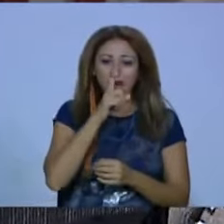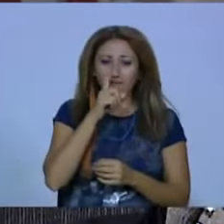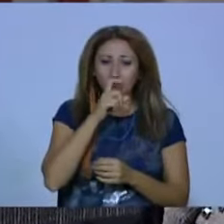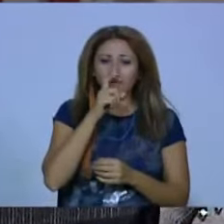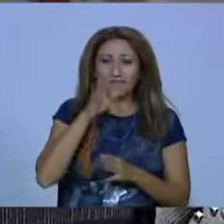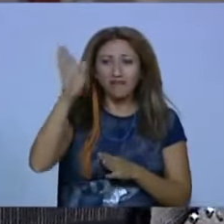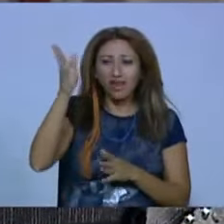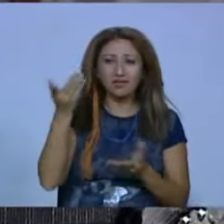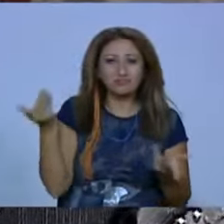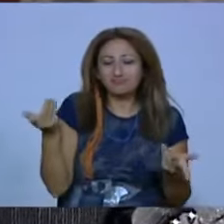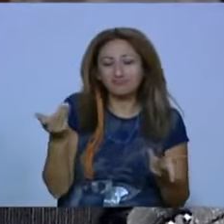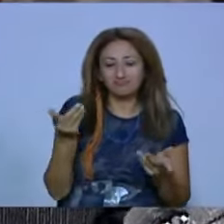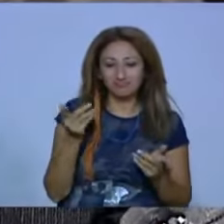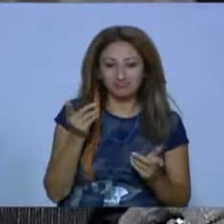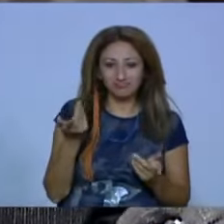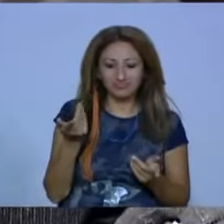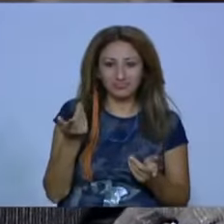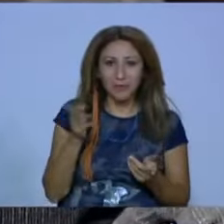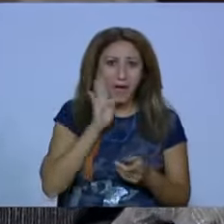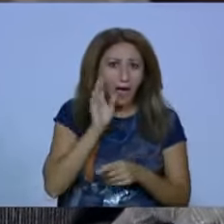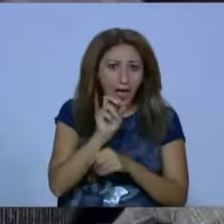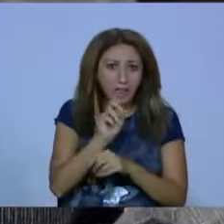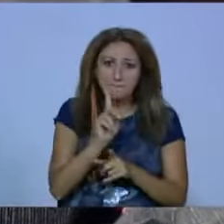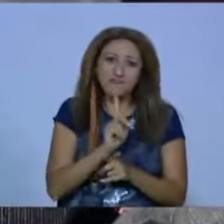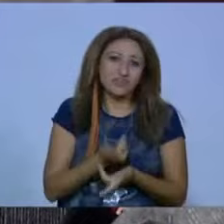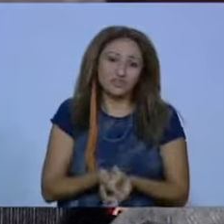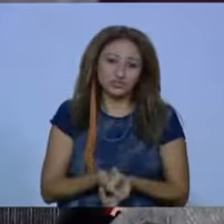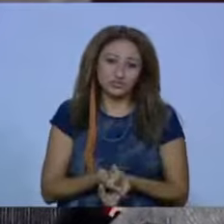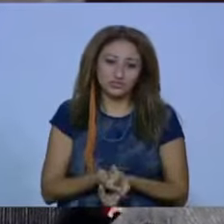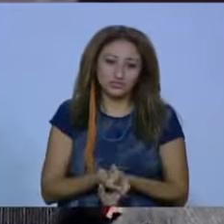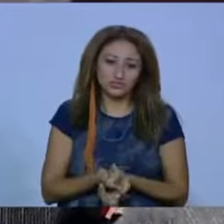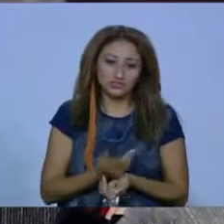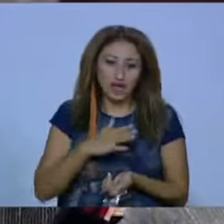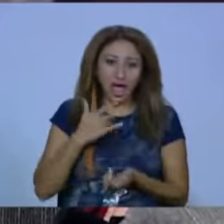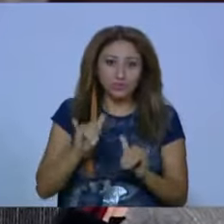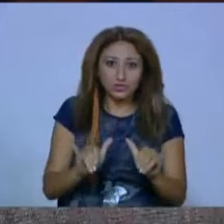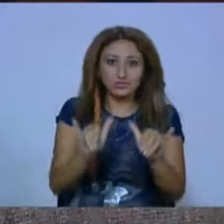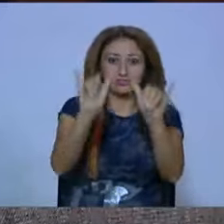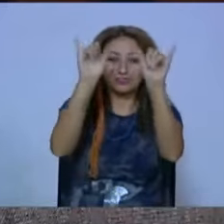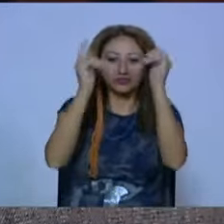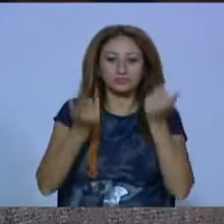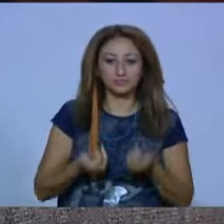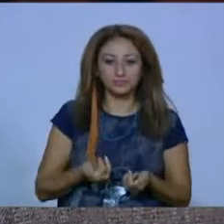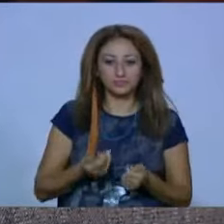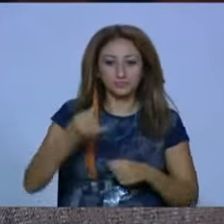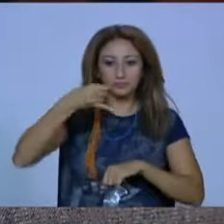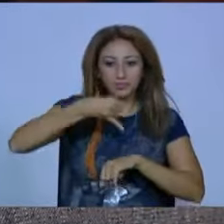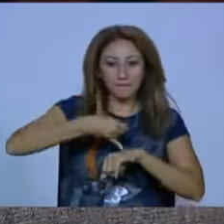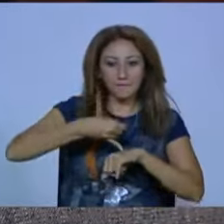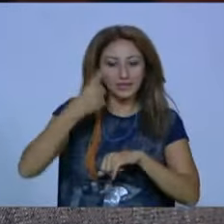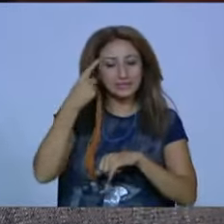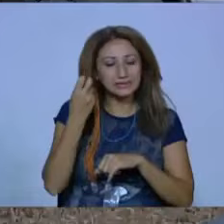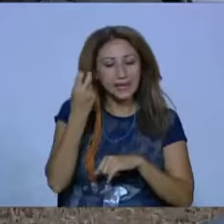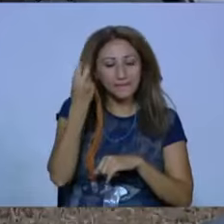ما عندناش يعني اماكن ان حد ينمي وحد يعني انا بنوديها مركز ابداع عندنا في